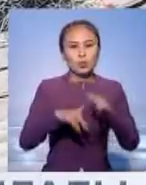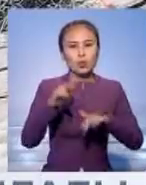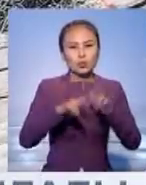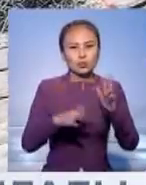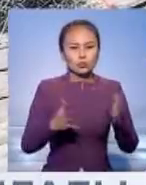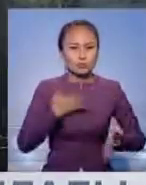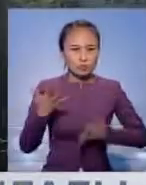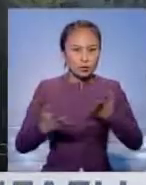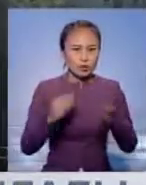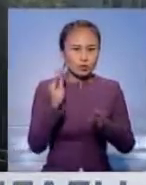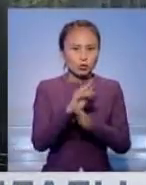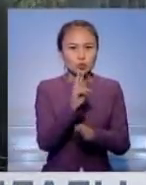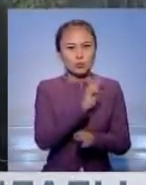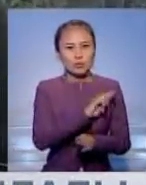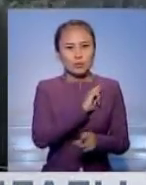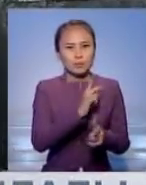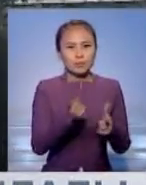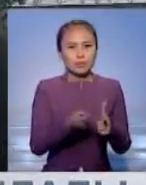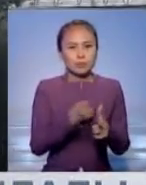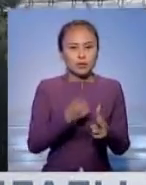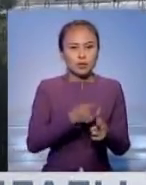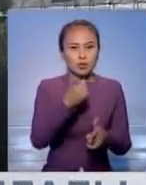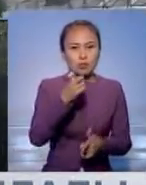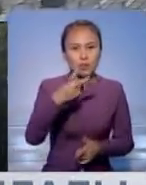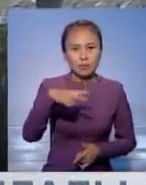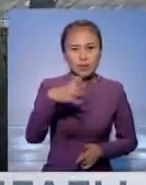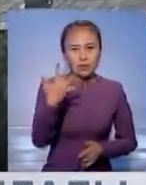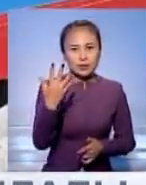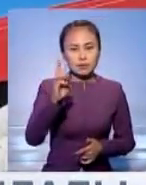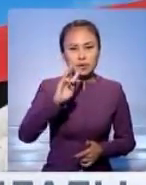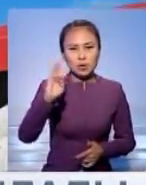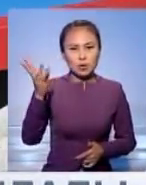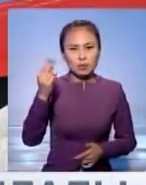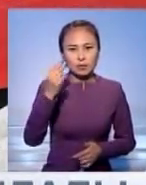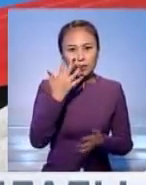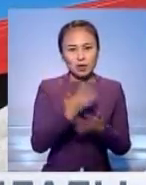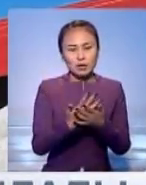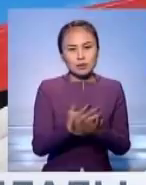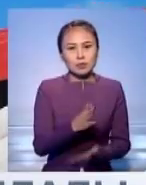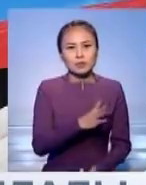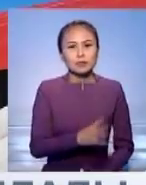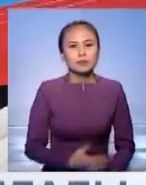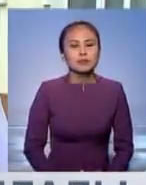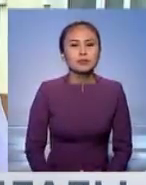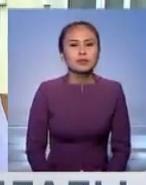қызу жүріп жатыр. Бұл жұмыстарға қала қазынасынан 125 миллион теңге қарастырылған.